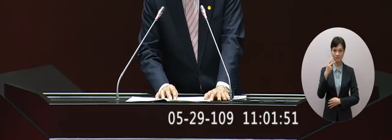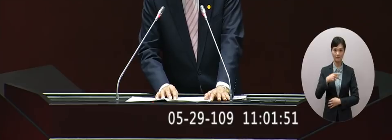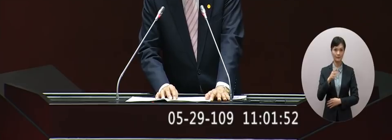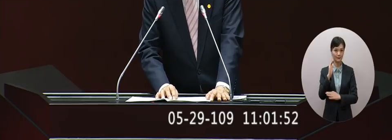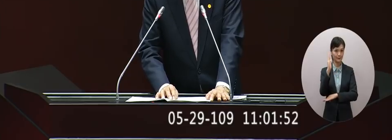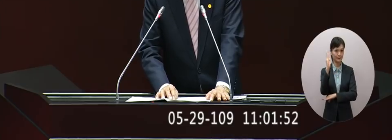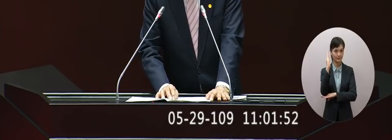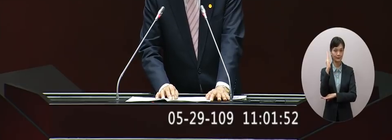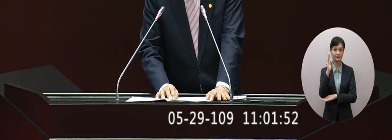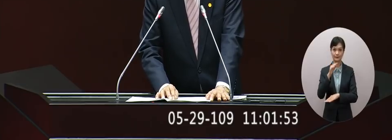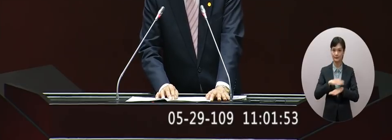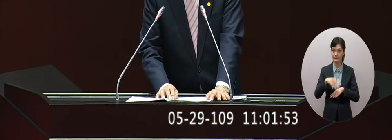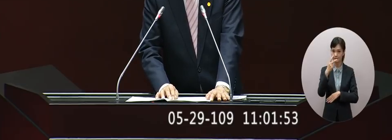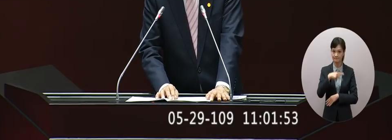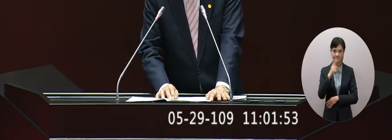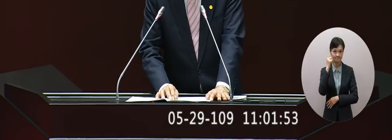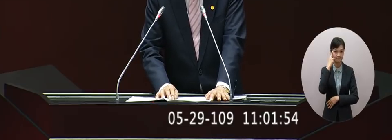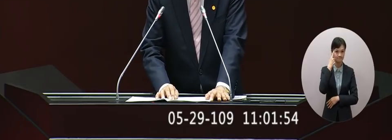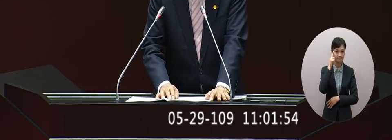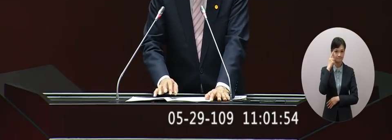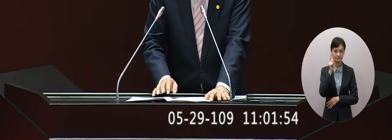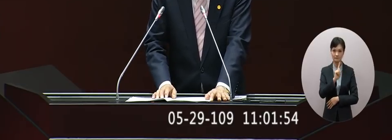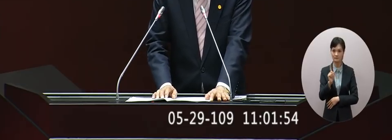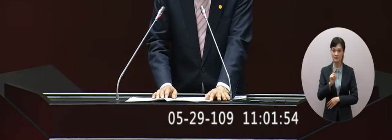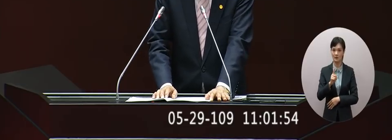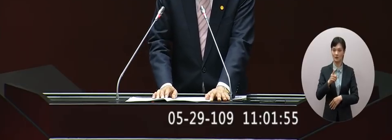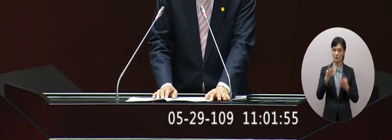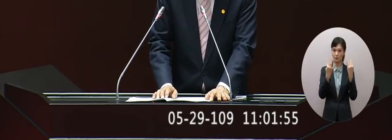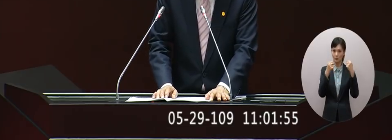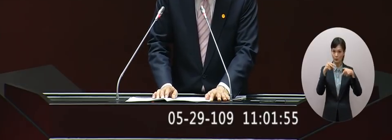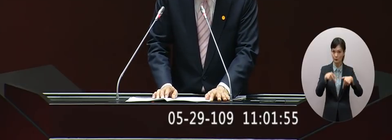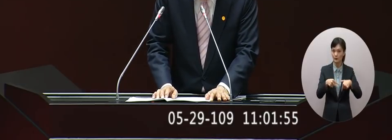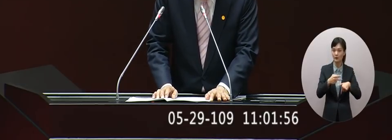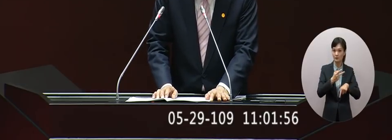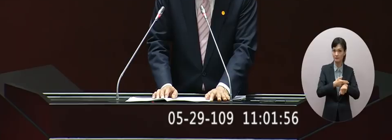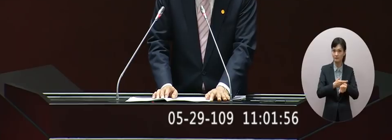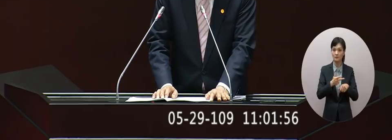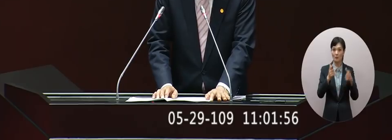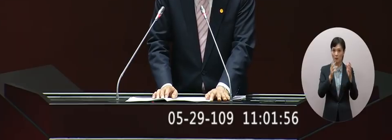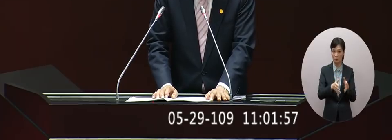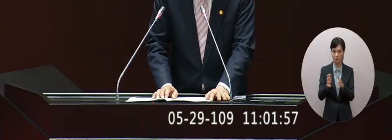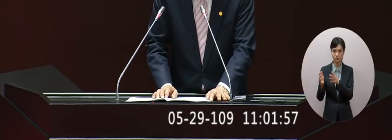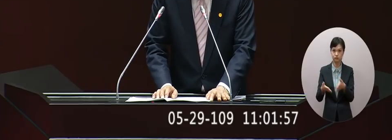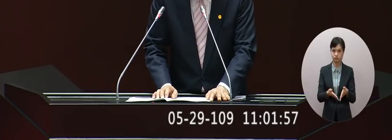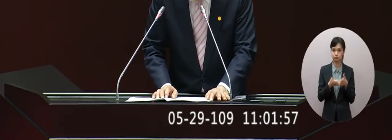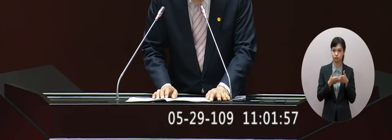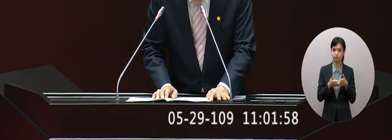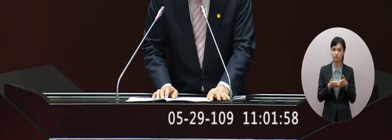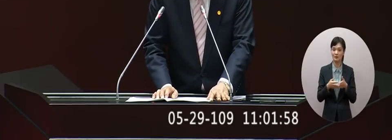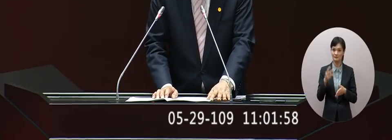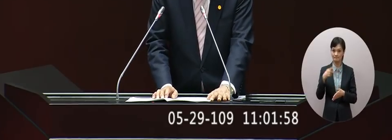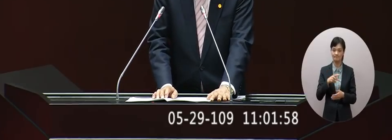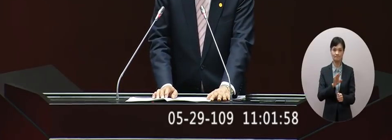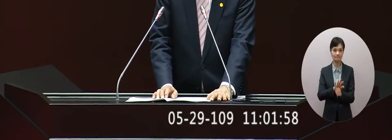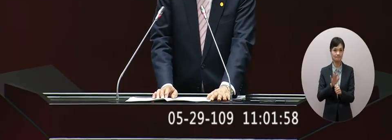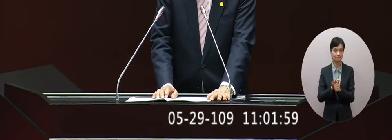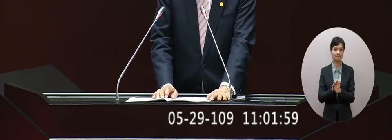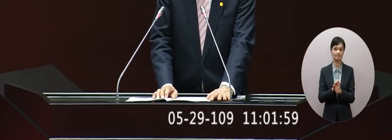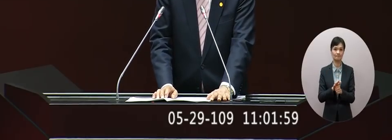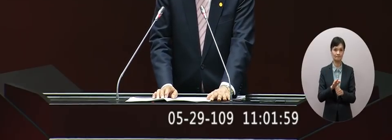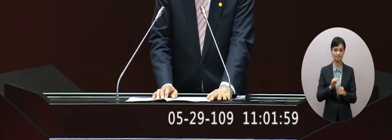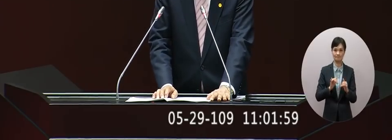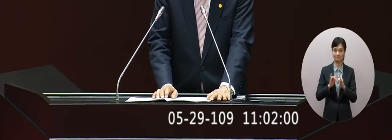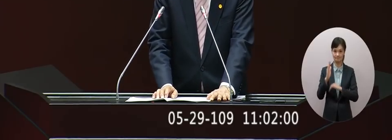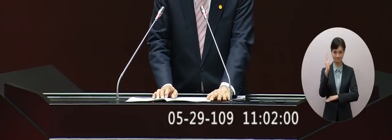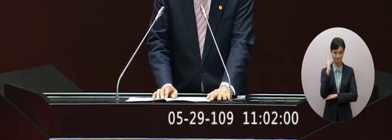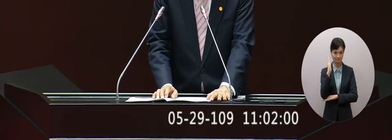筹推动各项数位建设，发展数位经济，朝智慧政府迈进，也将